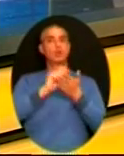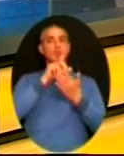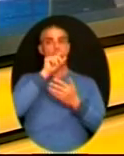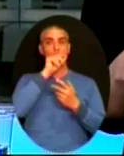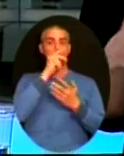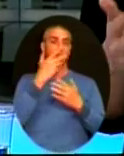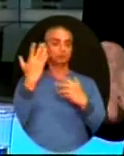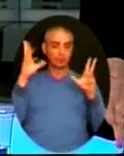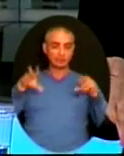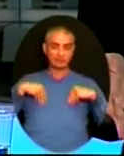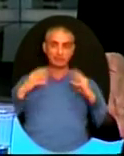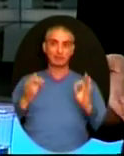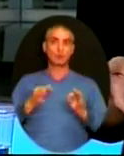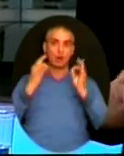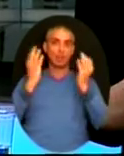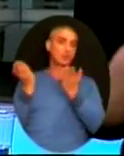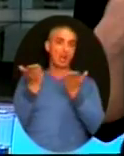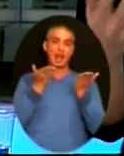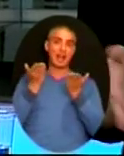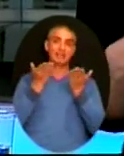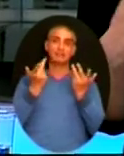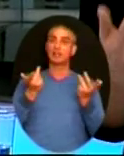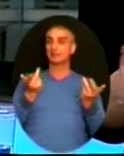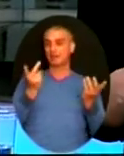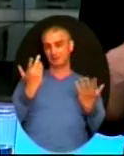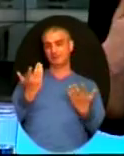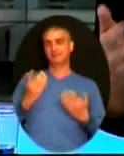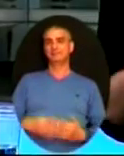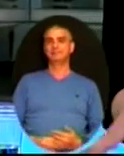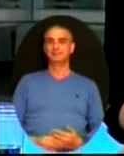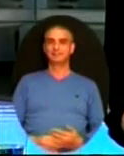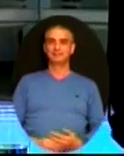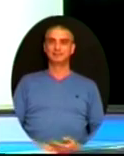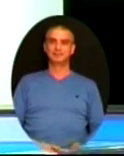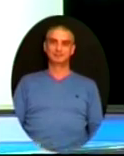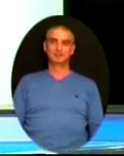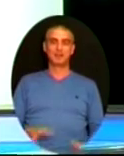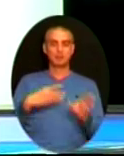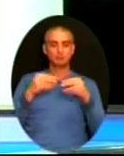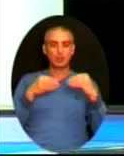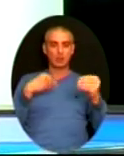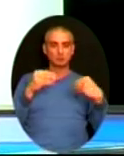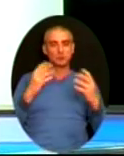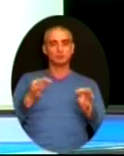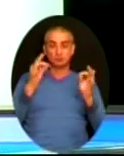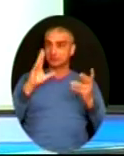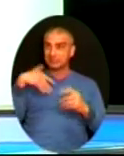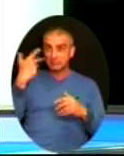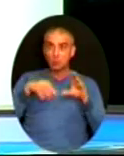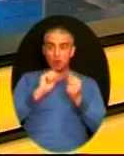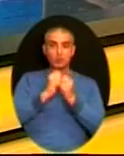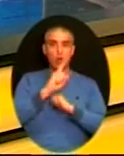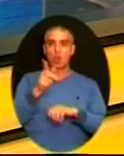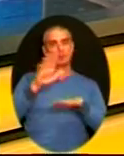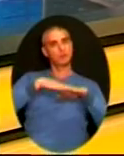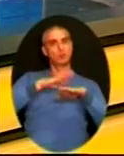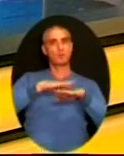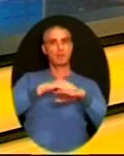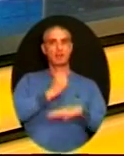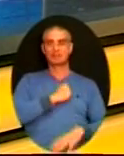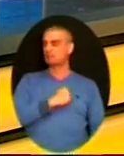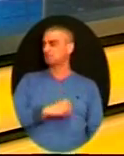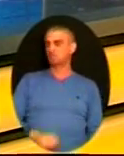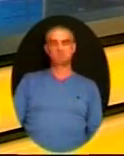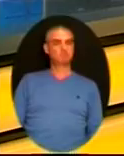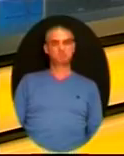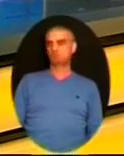פשוט שהסכימו על לדחות את ליל הסדר, אתה יודע, ברוח הפשרות האינסופיות שיש פה. אז יהיו או לא יהיו בחירות אם אתה מומחה לענייני גפני? אני לא יודע,